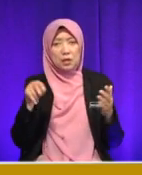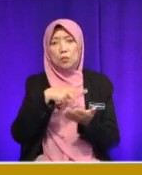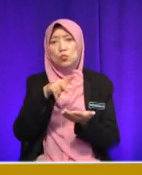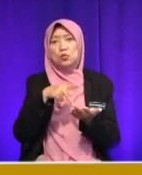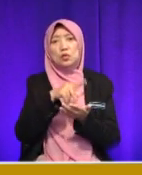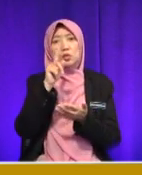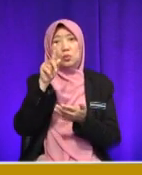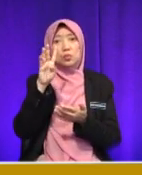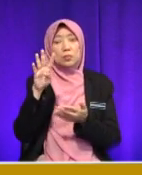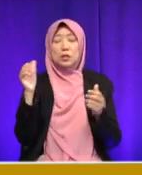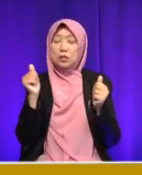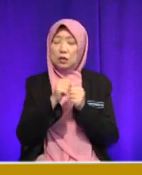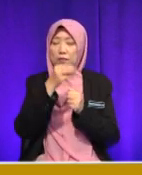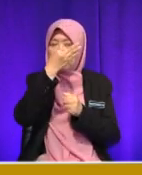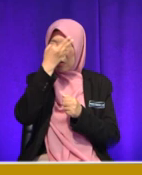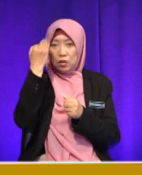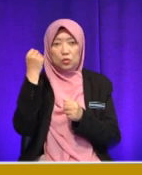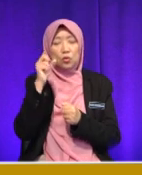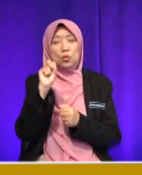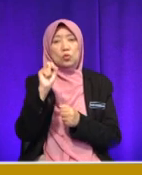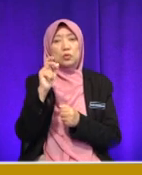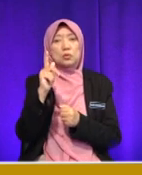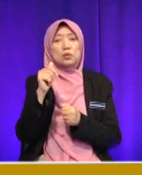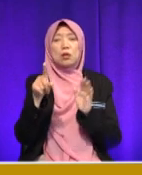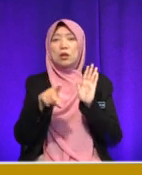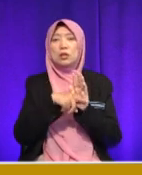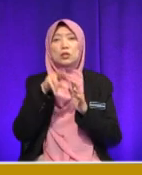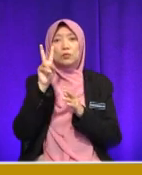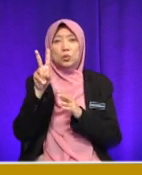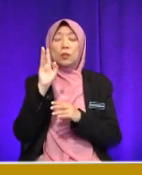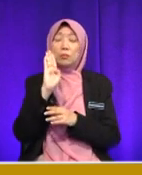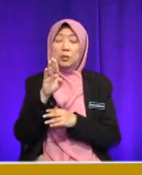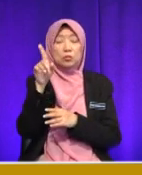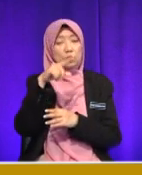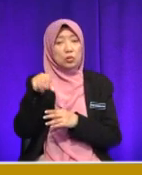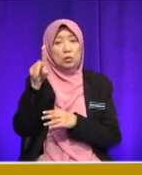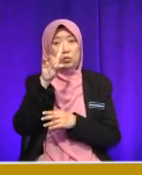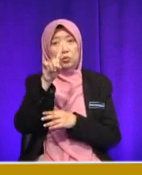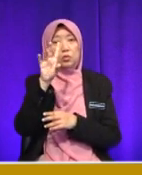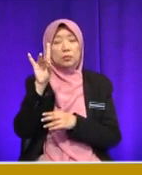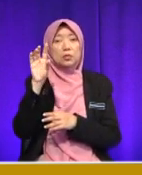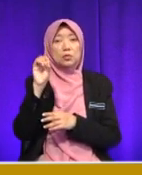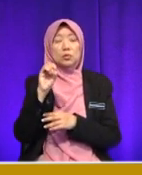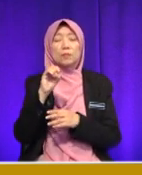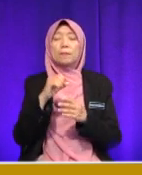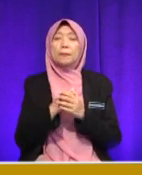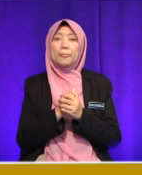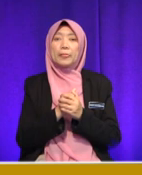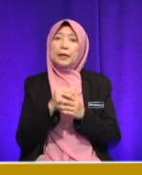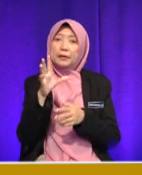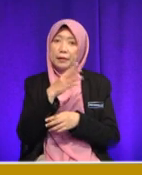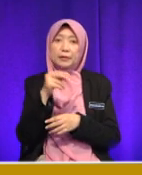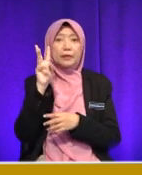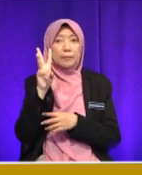1.4 dengan faktor skala -2. V adalah putaran 180 pada asalan dan W